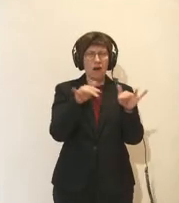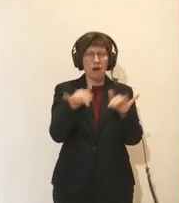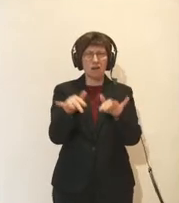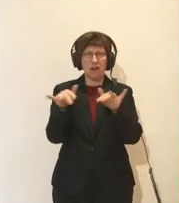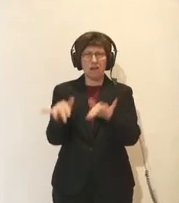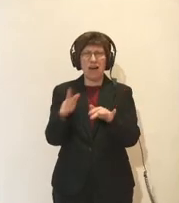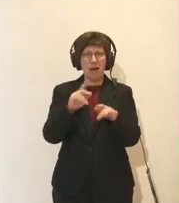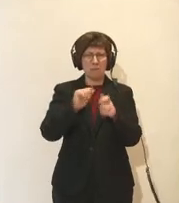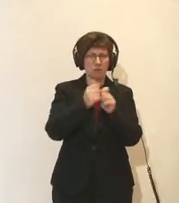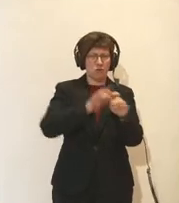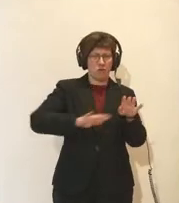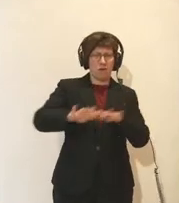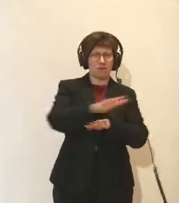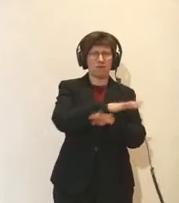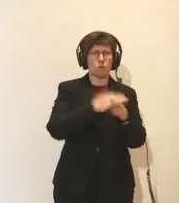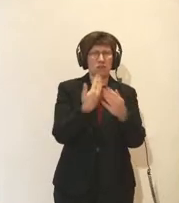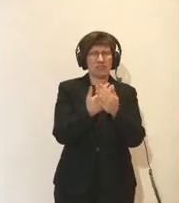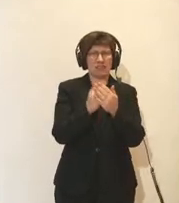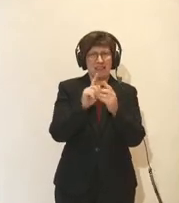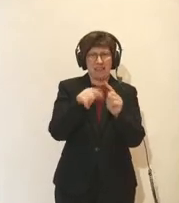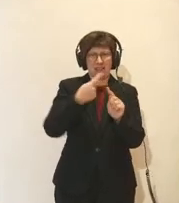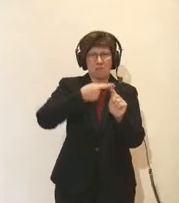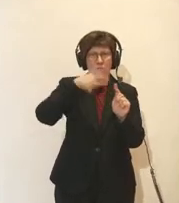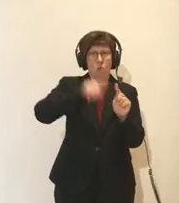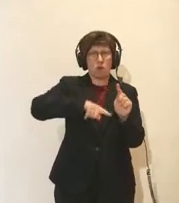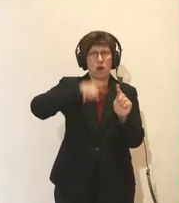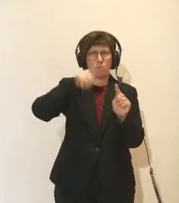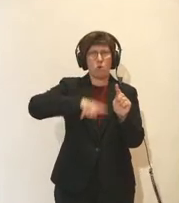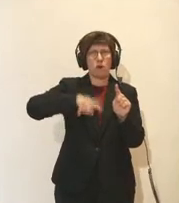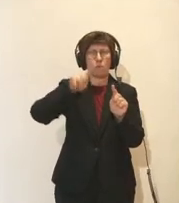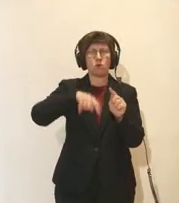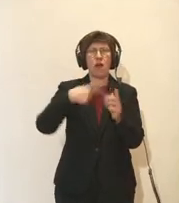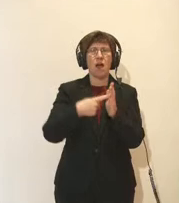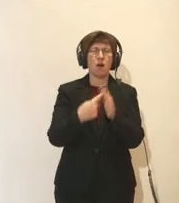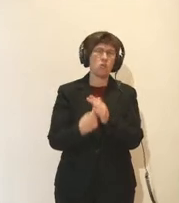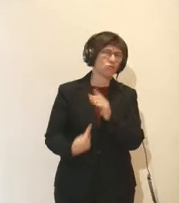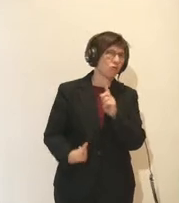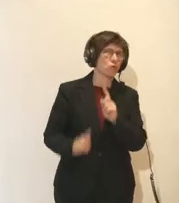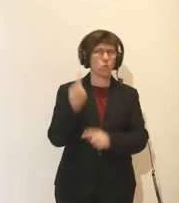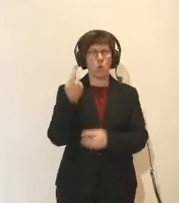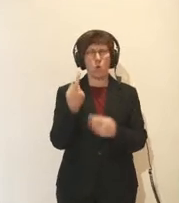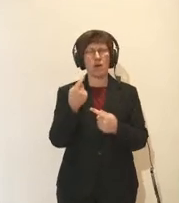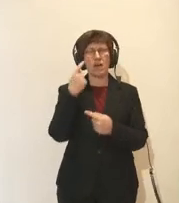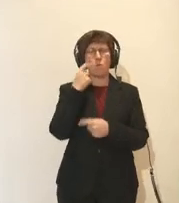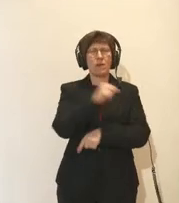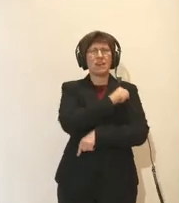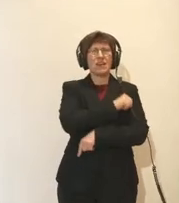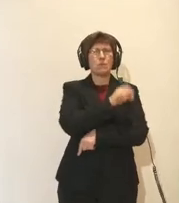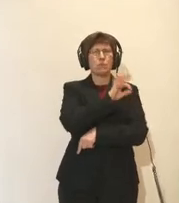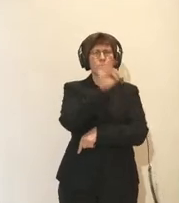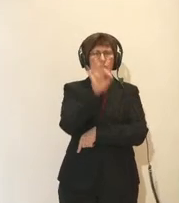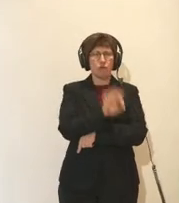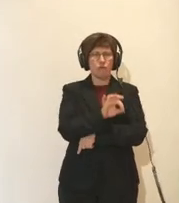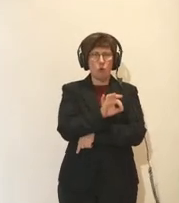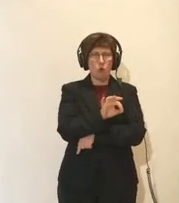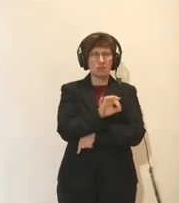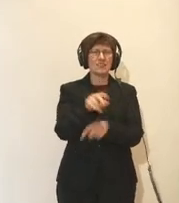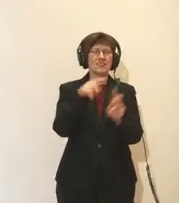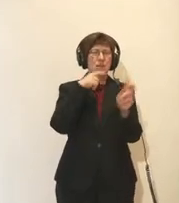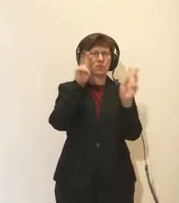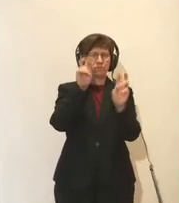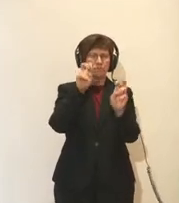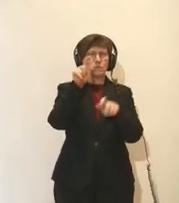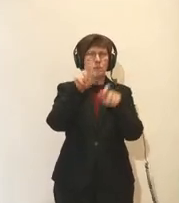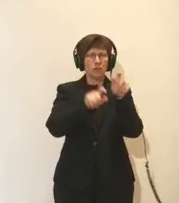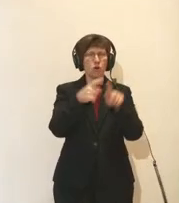szene und das wird wie gesagt in den nächsten monaten auch noch mal eine herausforderung sein im moment ist die impfquote und ich zitiere hier leute die